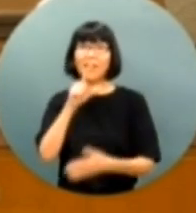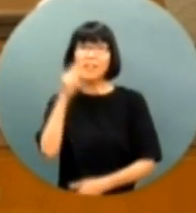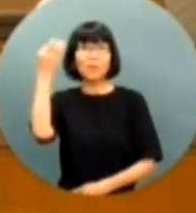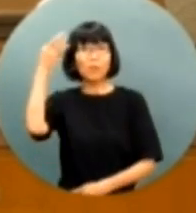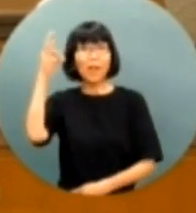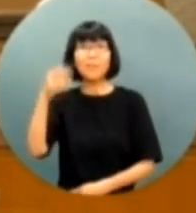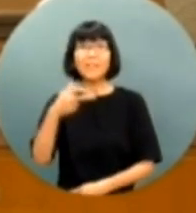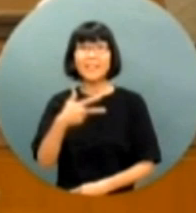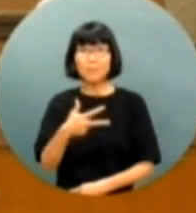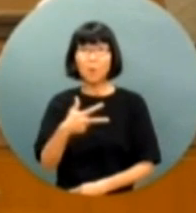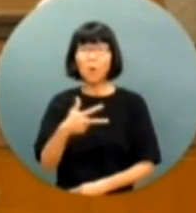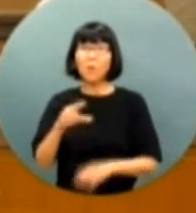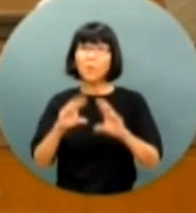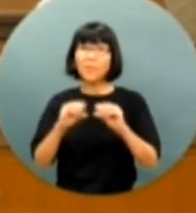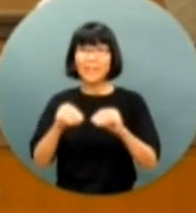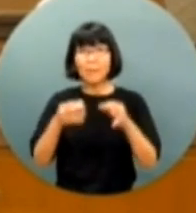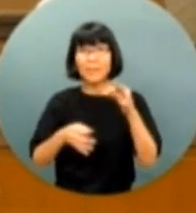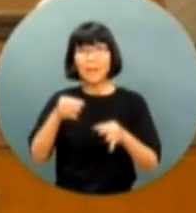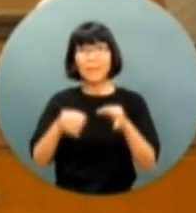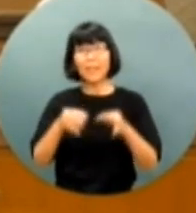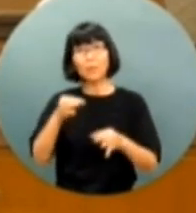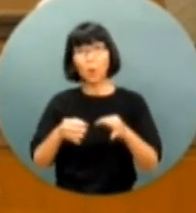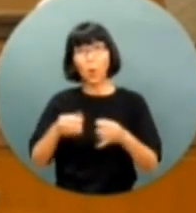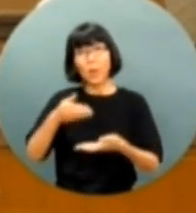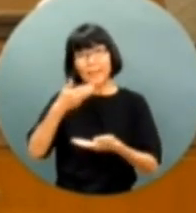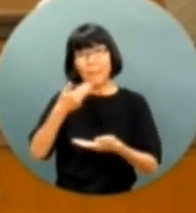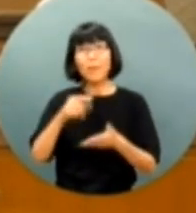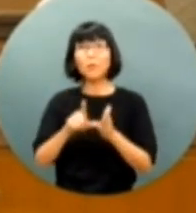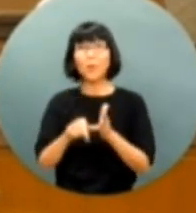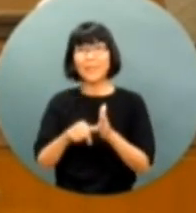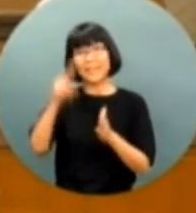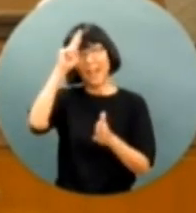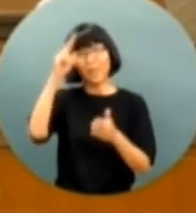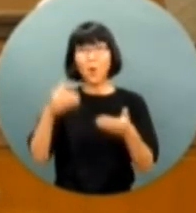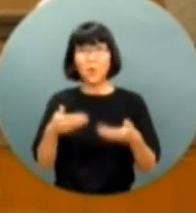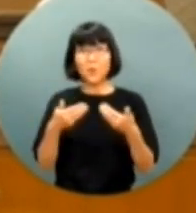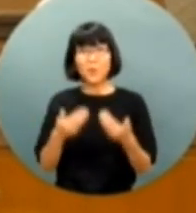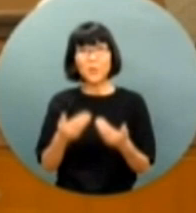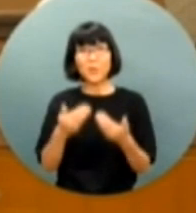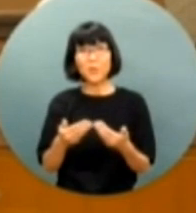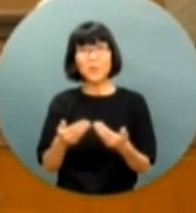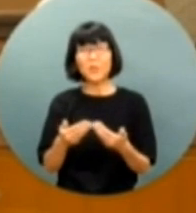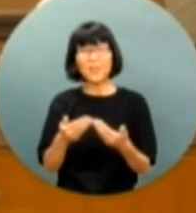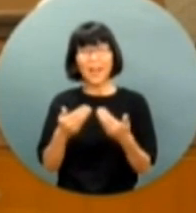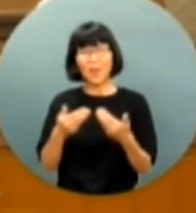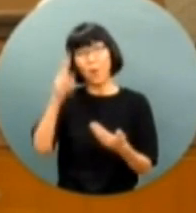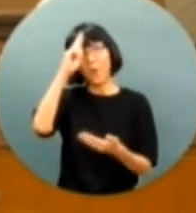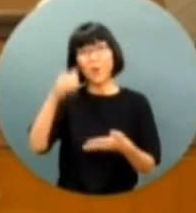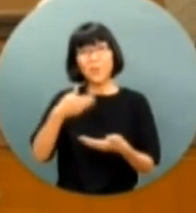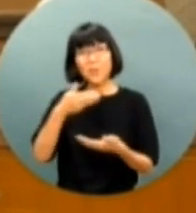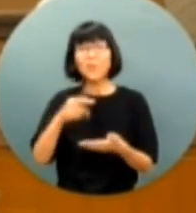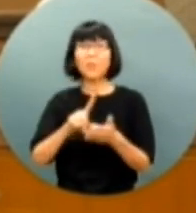に全小中学校で給食時に CD を流す予定と言い、ボーカルのアッコさんは曲を聴いていっぱい食